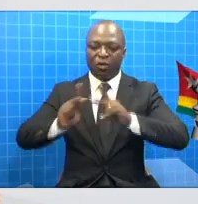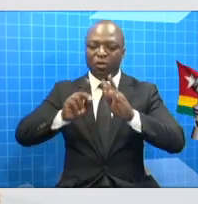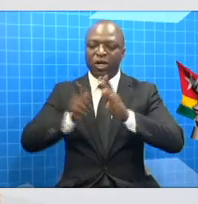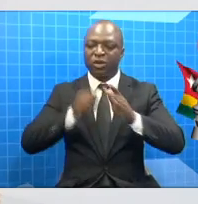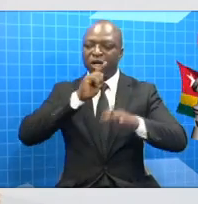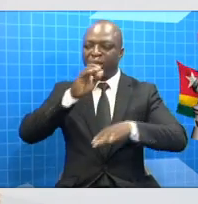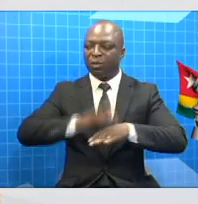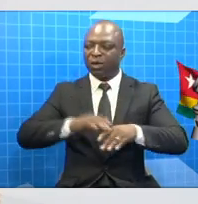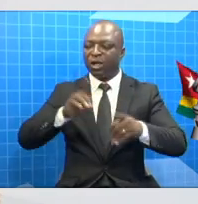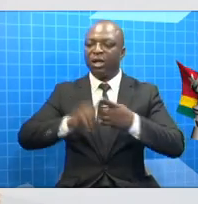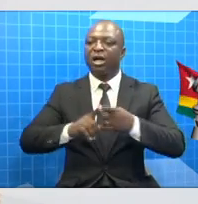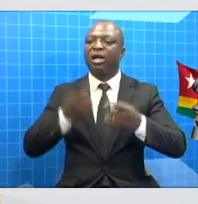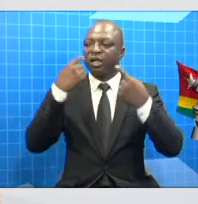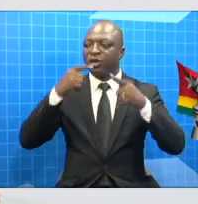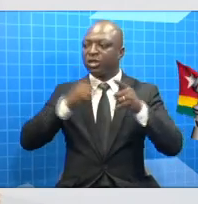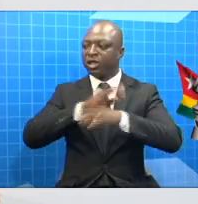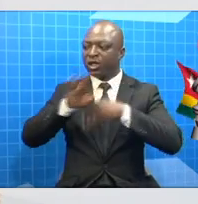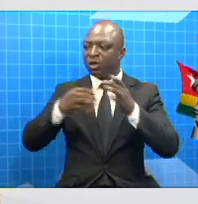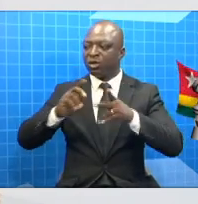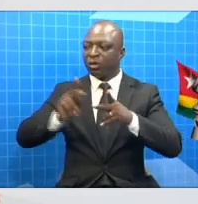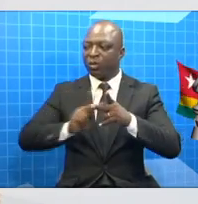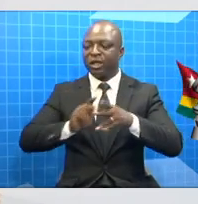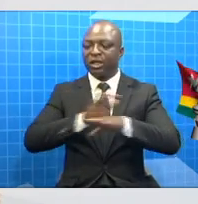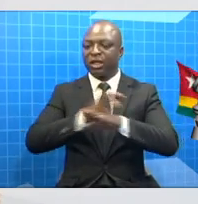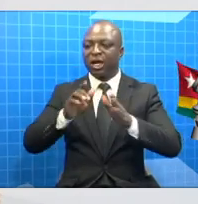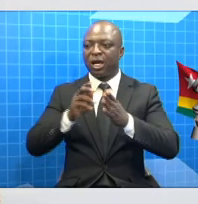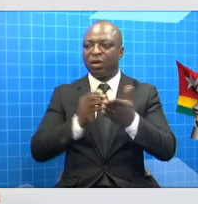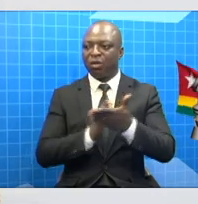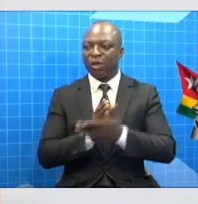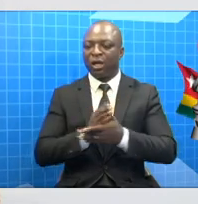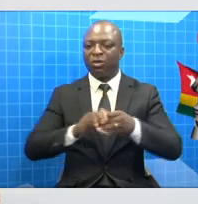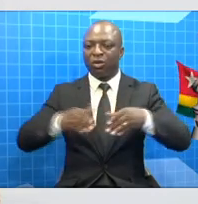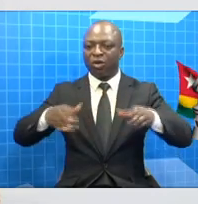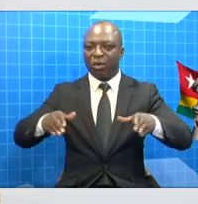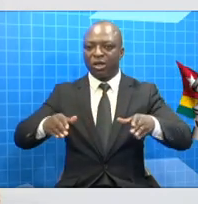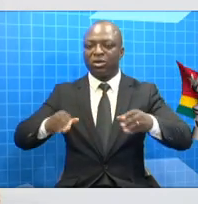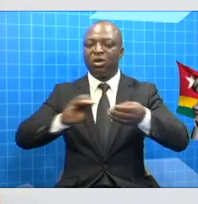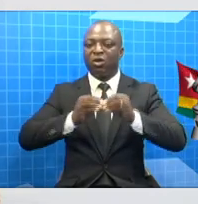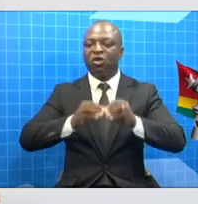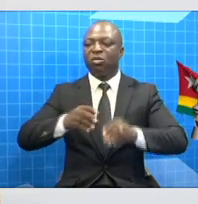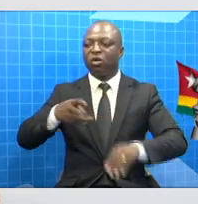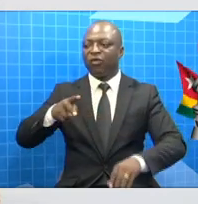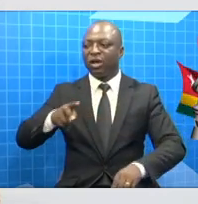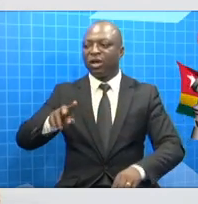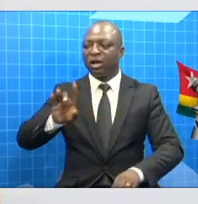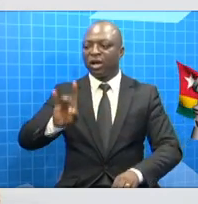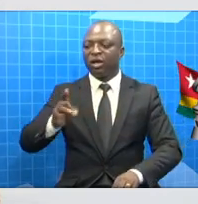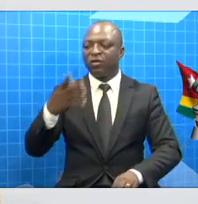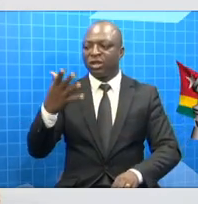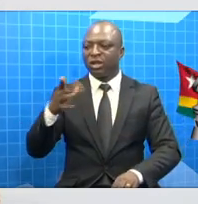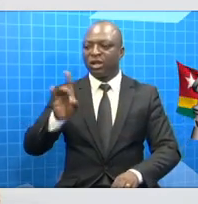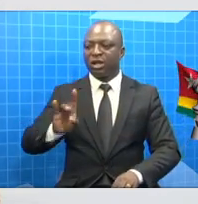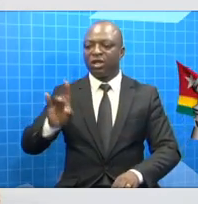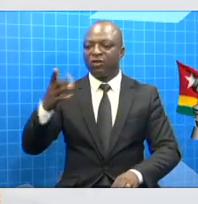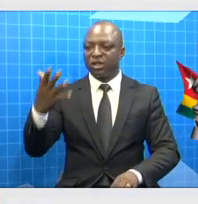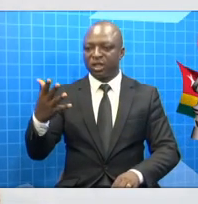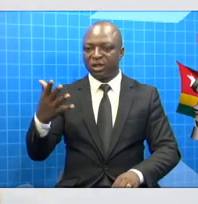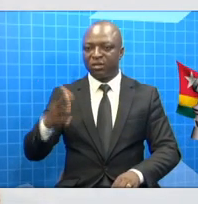est appelée à dénoncer toute pratique anormale de commerce au numéro vert 85